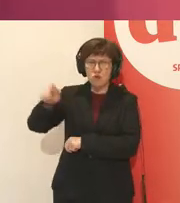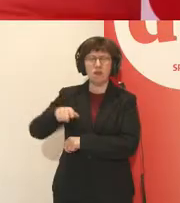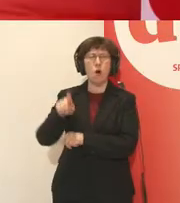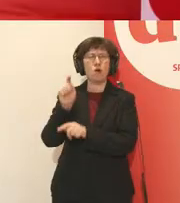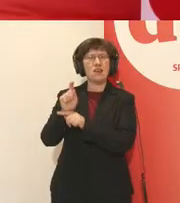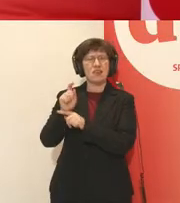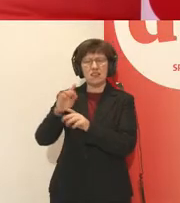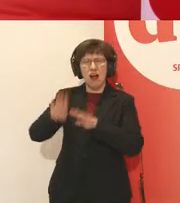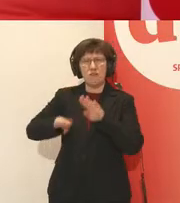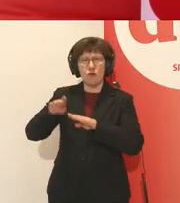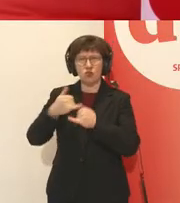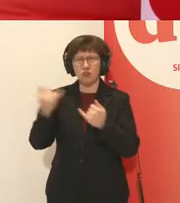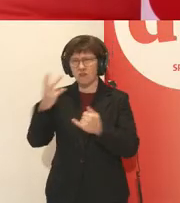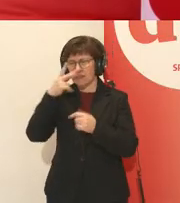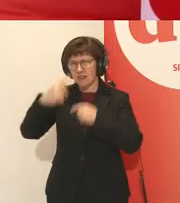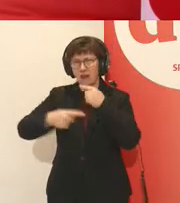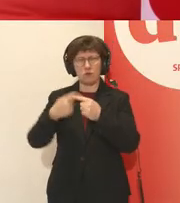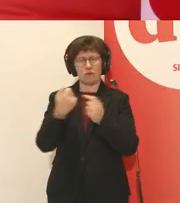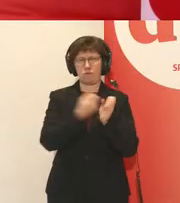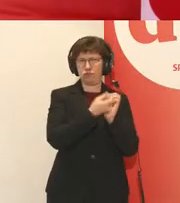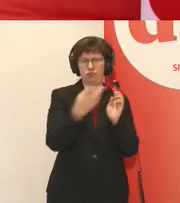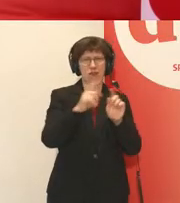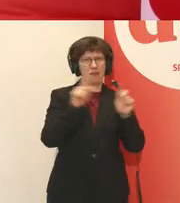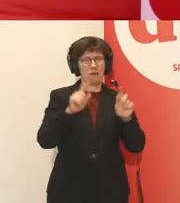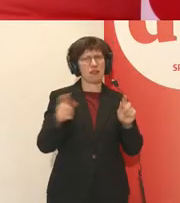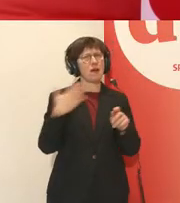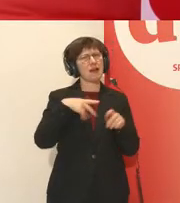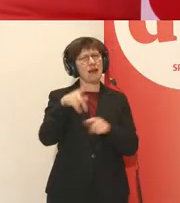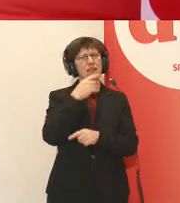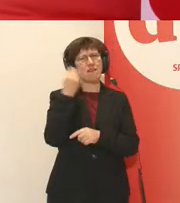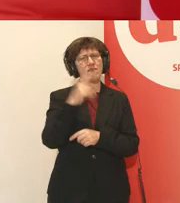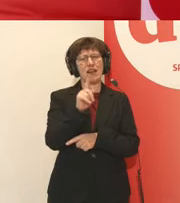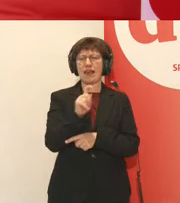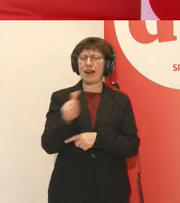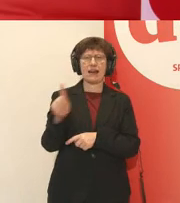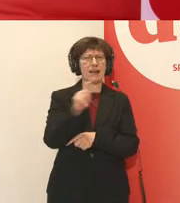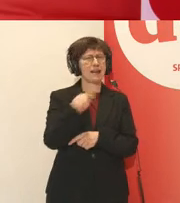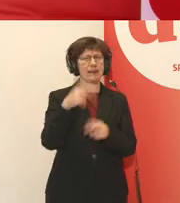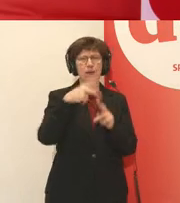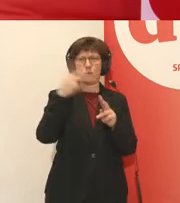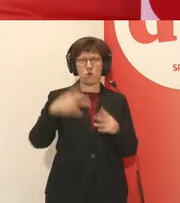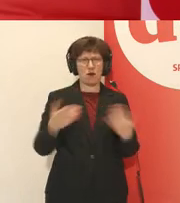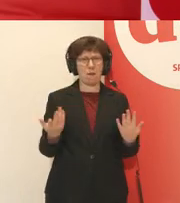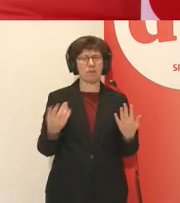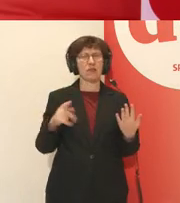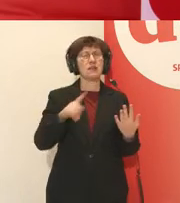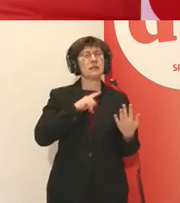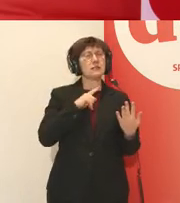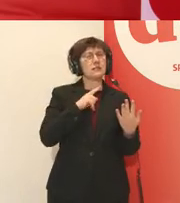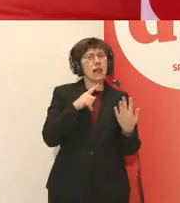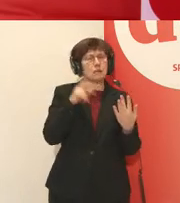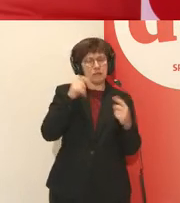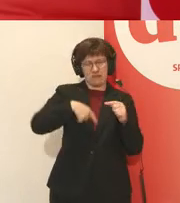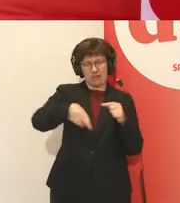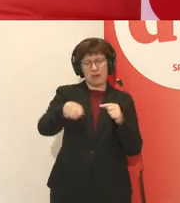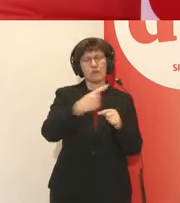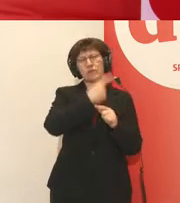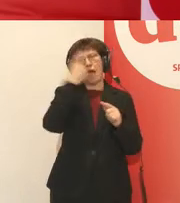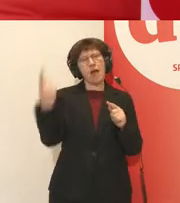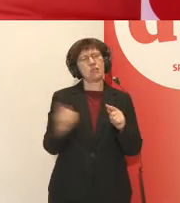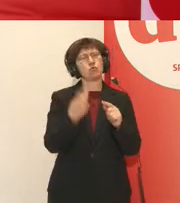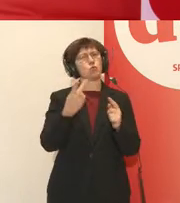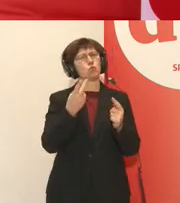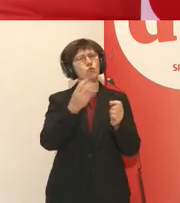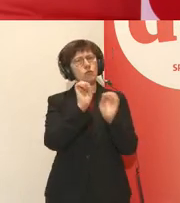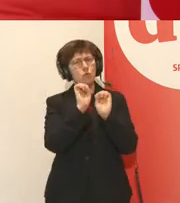digitaler fortschritt und noch ganz viel mehr klickt euch da gerne schon mal durchs programm ich werde aber im laufe der nächsten stunde